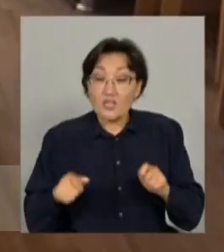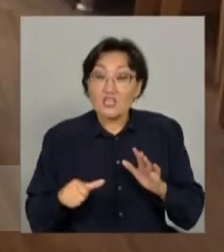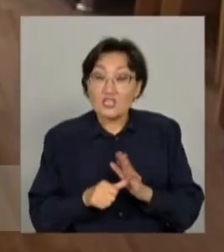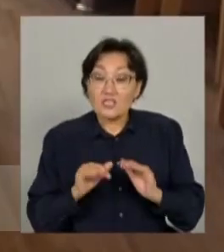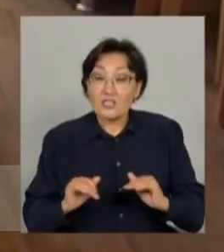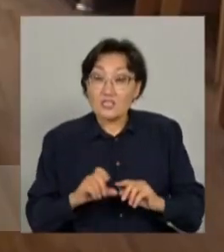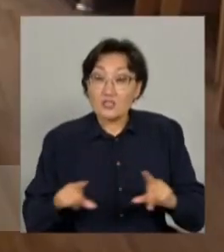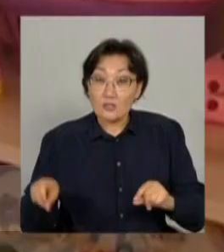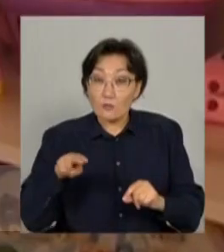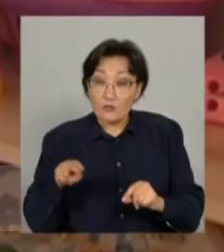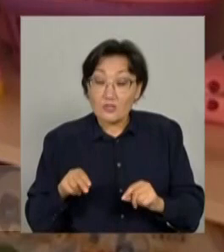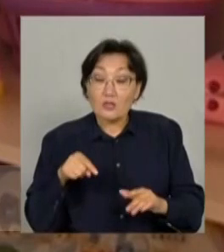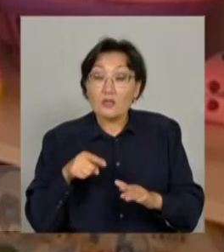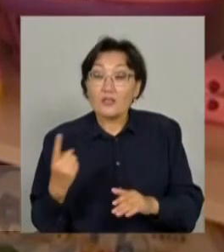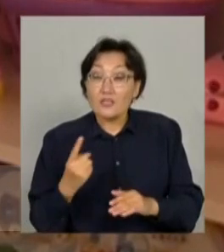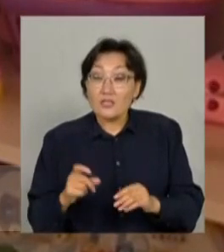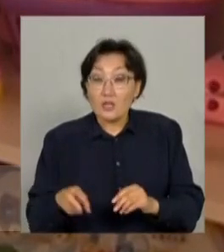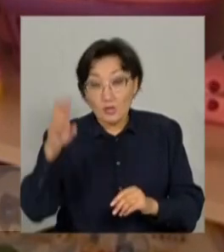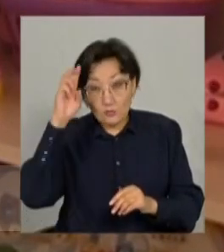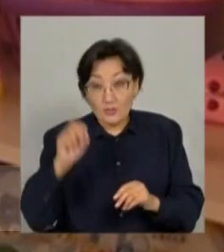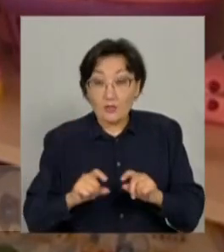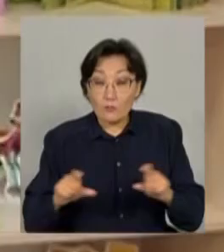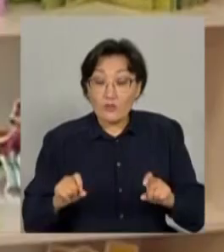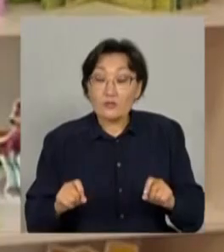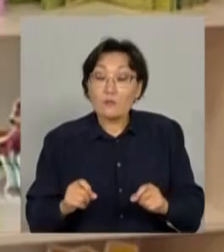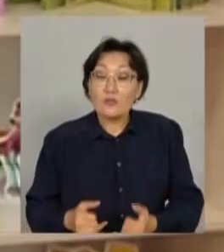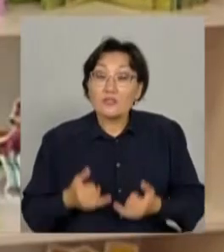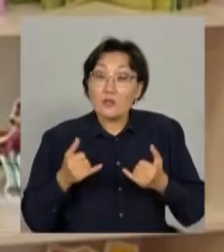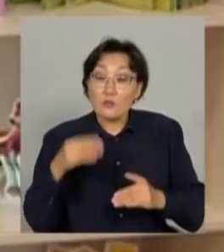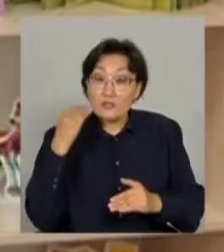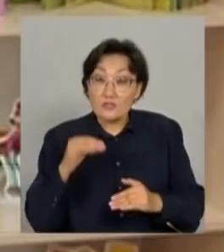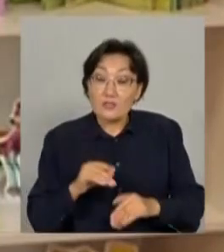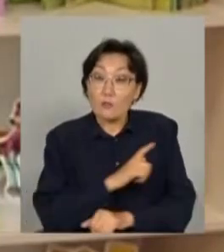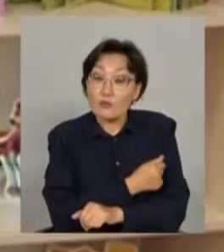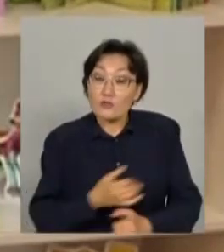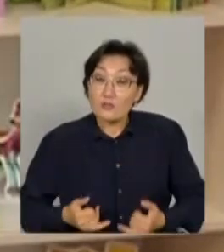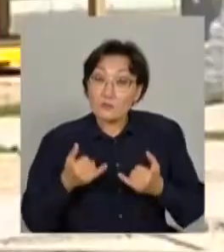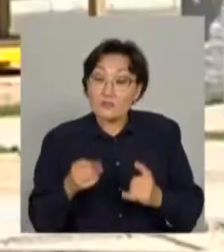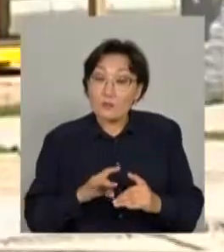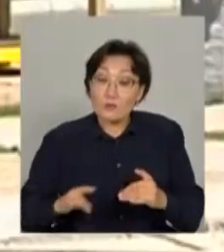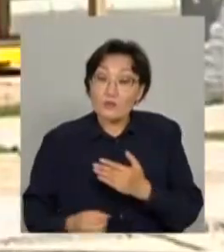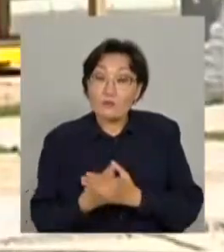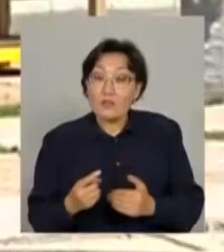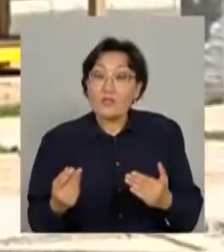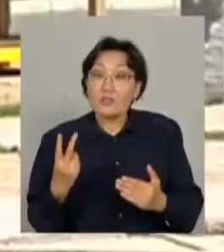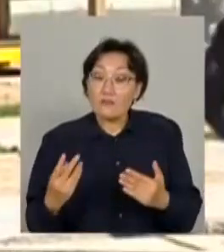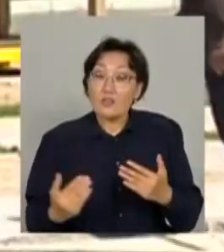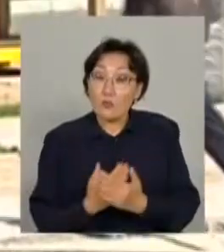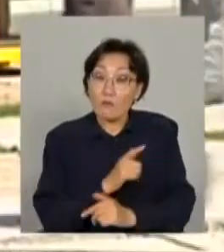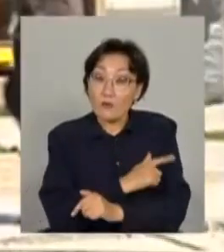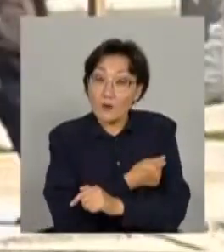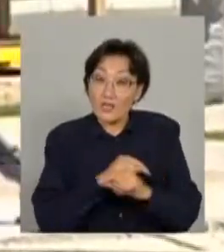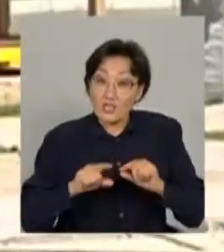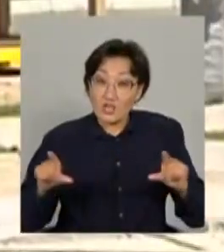6 детсадов, один из которых государственный. А в целях оказания качественных медуслуг в районе появятся 2 новые поликлиники.